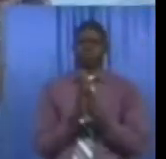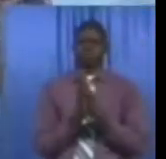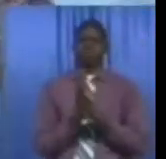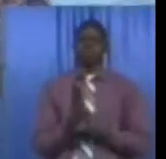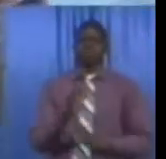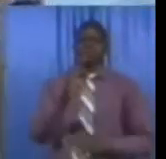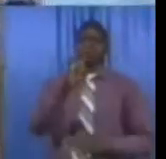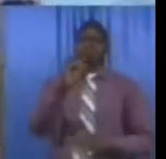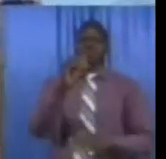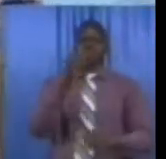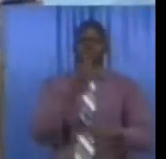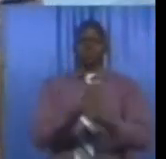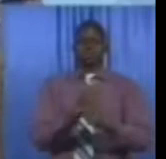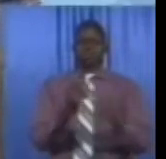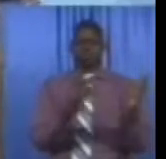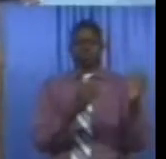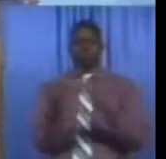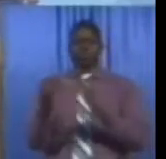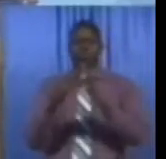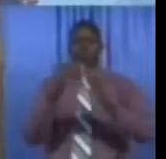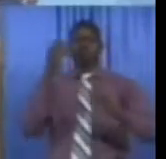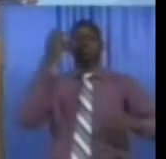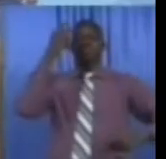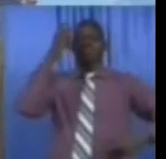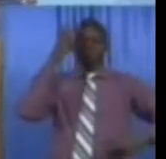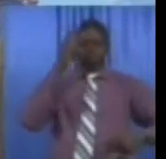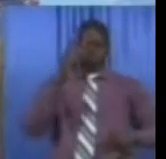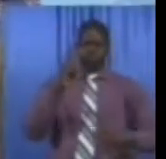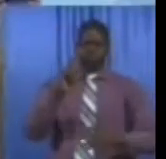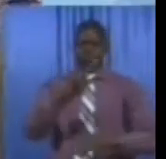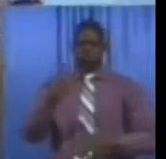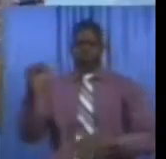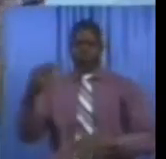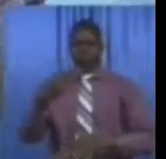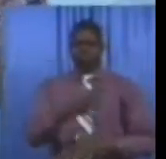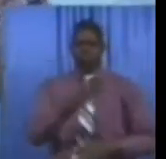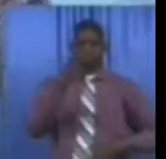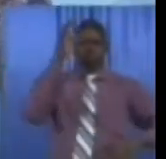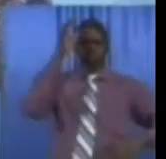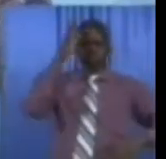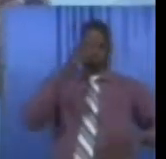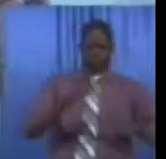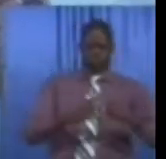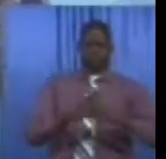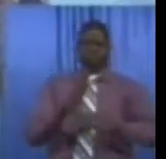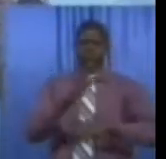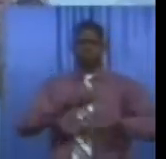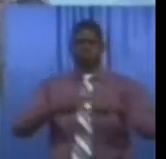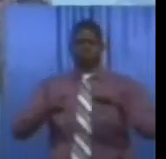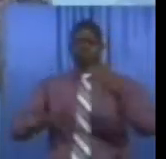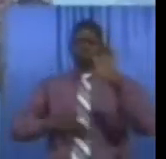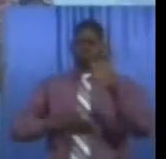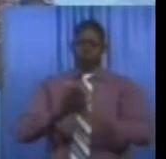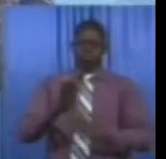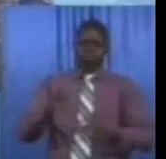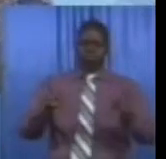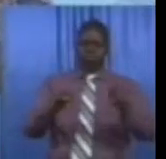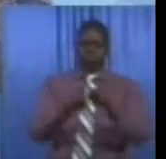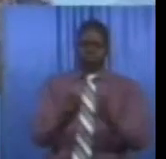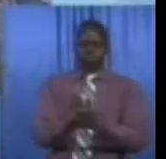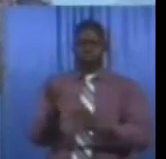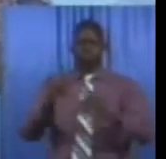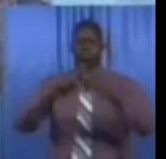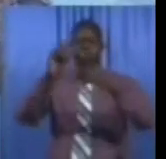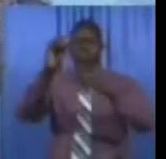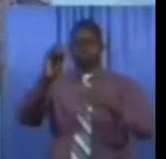40 années de lutte contre le paludisme, le VIH-Sida et le cancer du col de l'utérus ne peuvent passer inaperçus. À Ouagadougou,